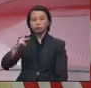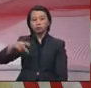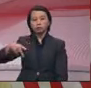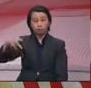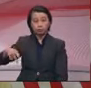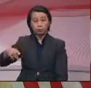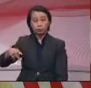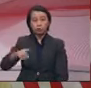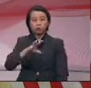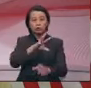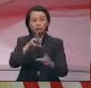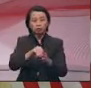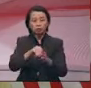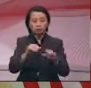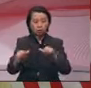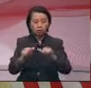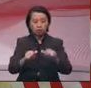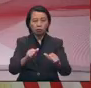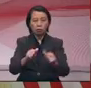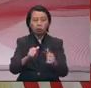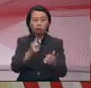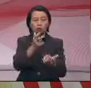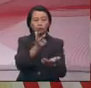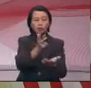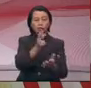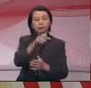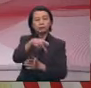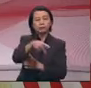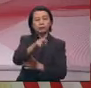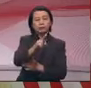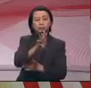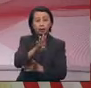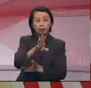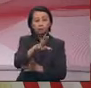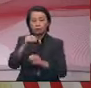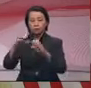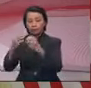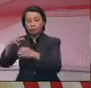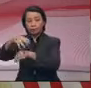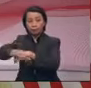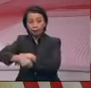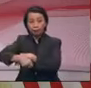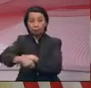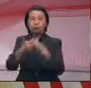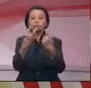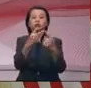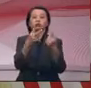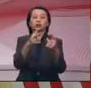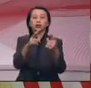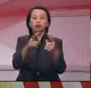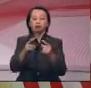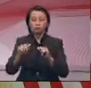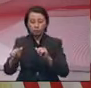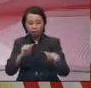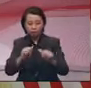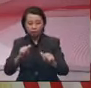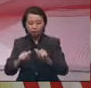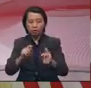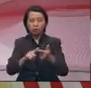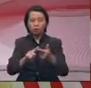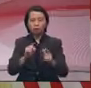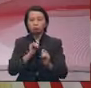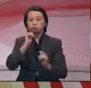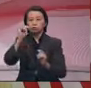termasuklah aktiviti dalam pub dan kelab malam sebanyak 12 kes. Aktiviti